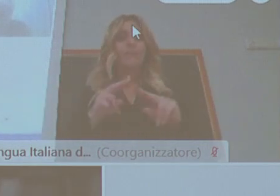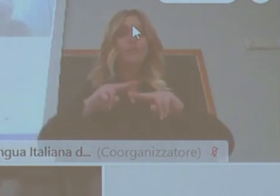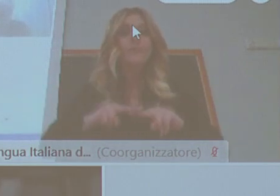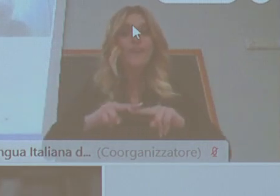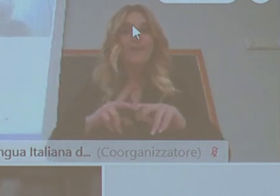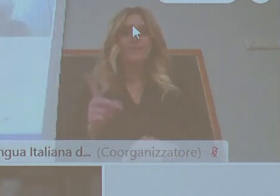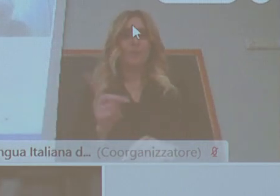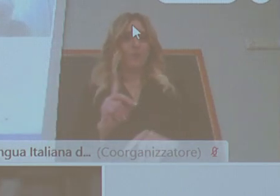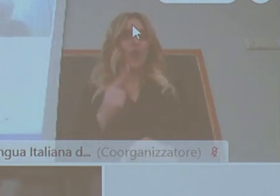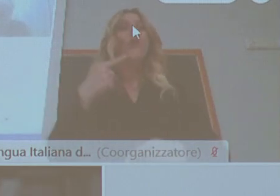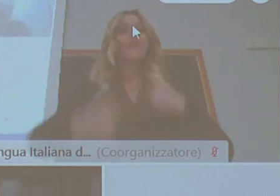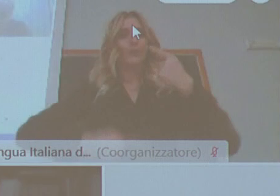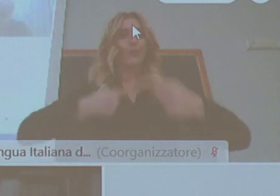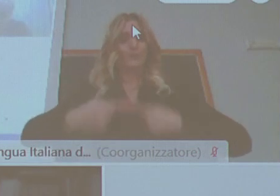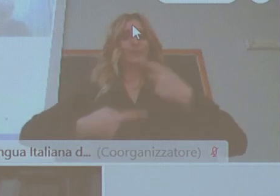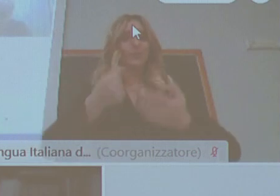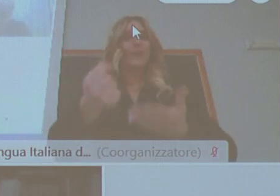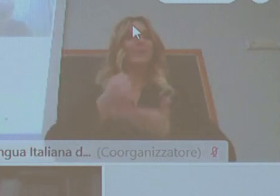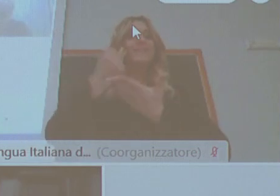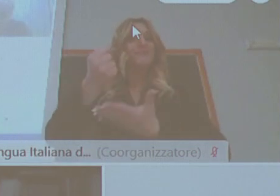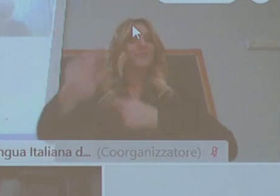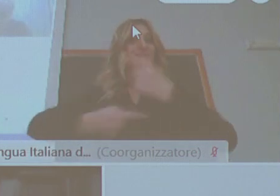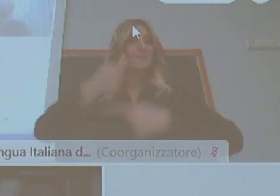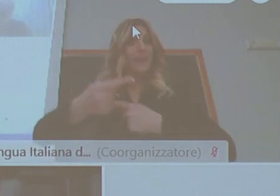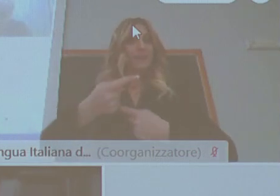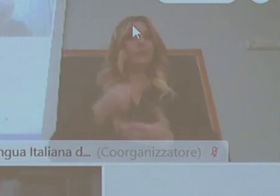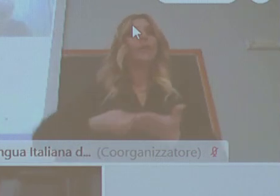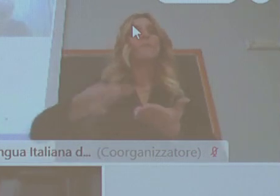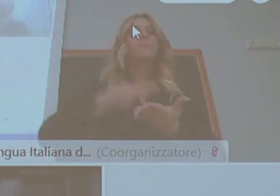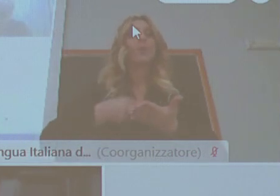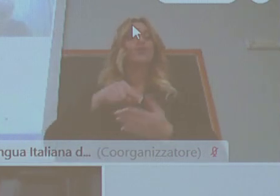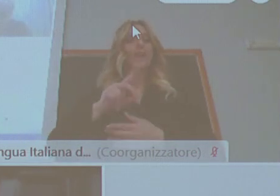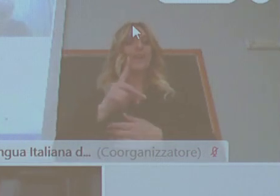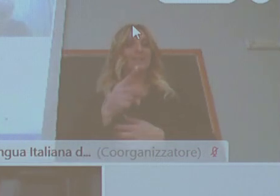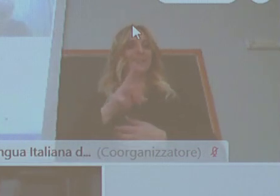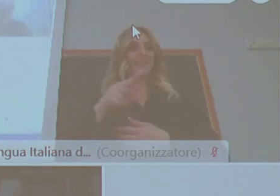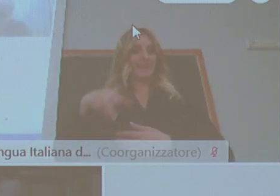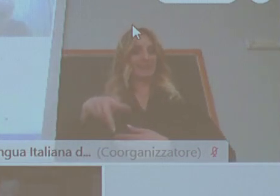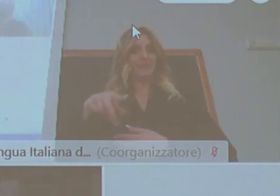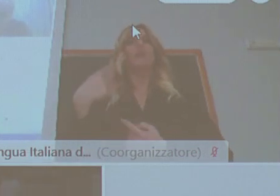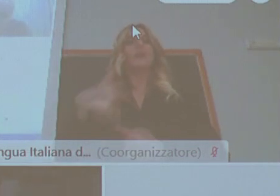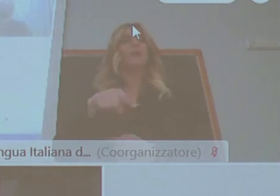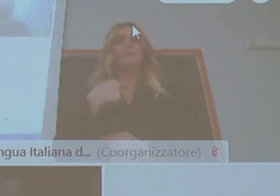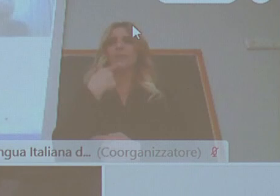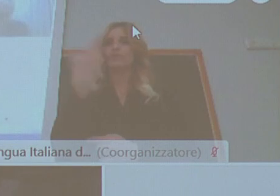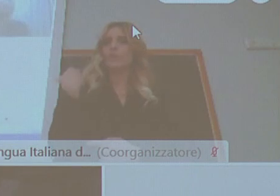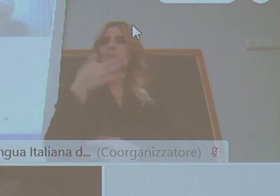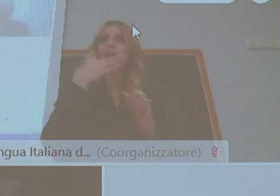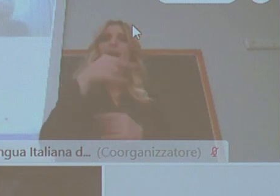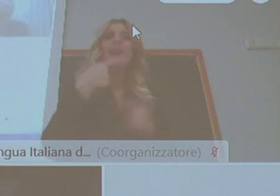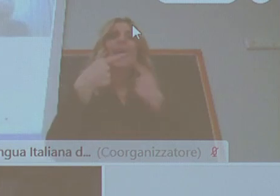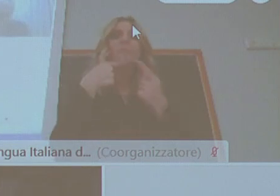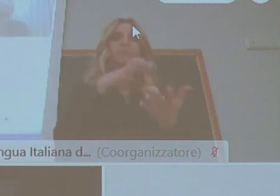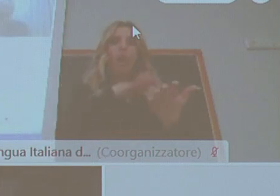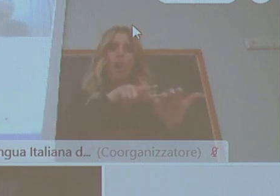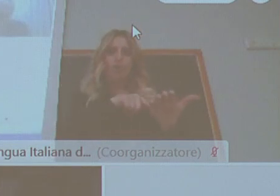sono arrestate, hanno continuato ad investire in progetti green, e questo lo dice il rapporto che abbiamo citato prima, il rapporto Green